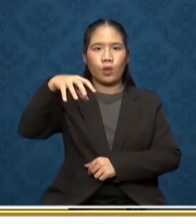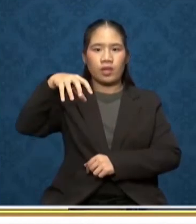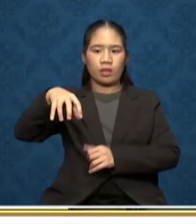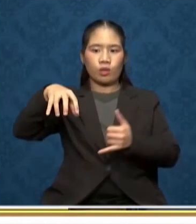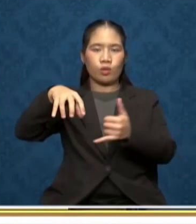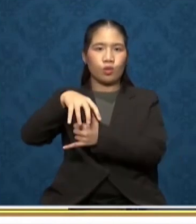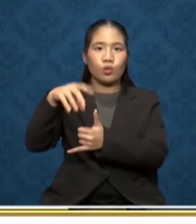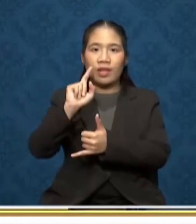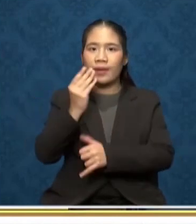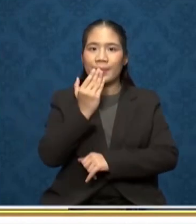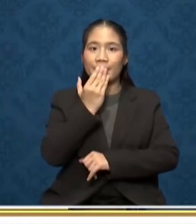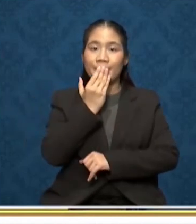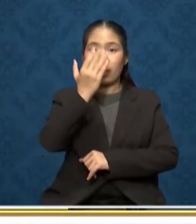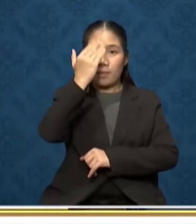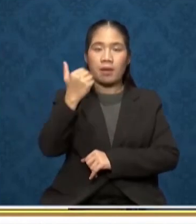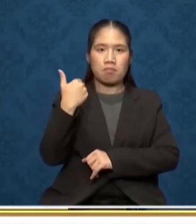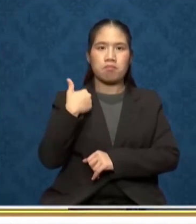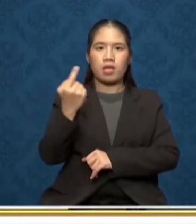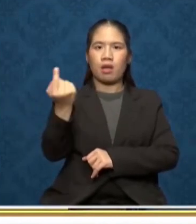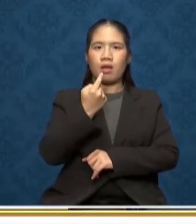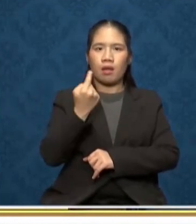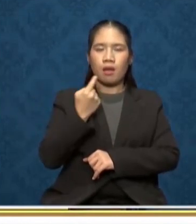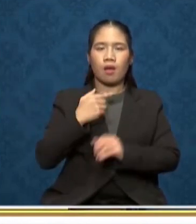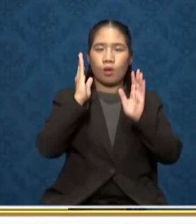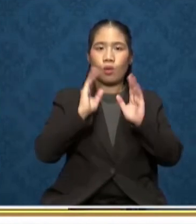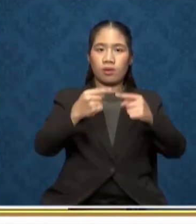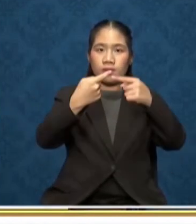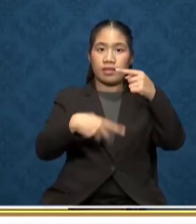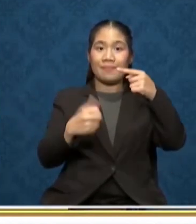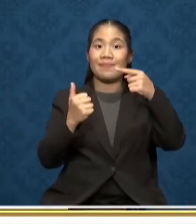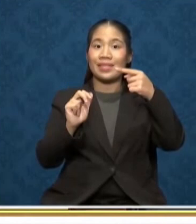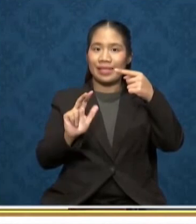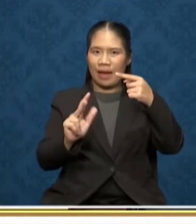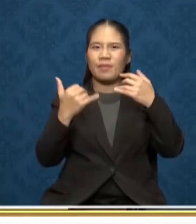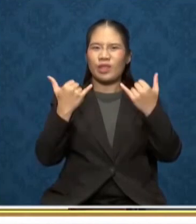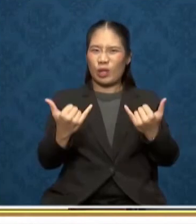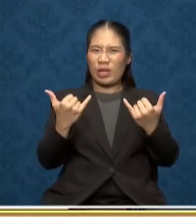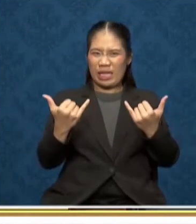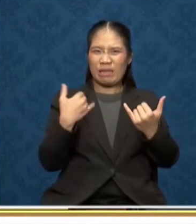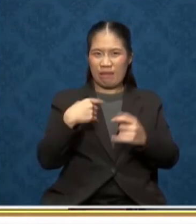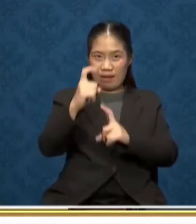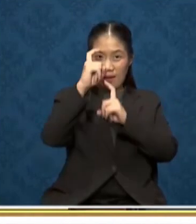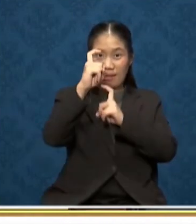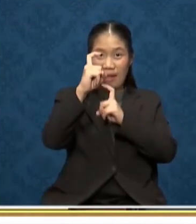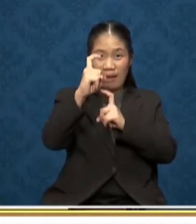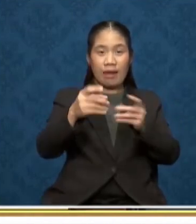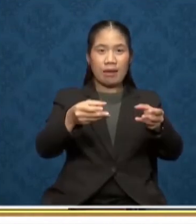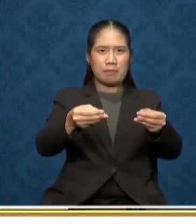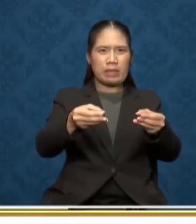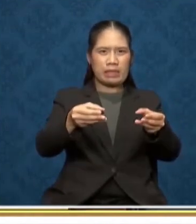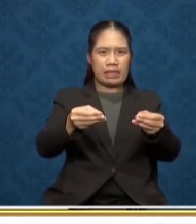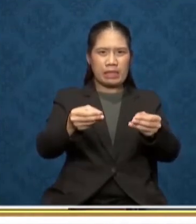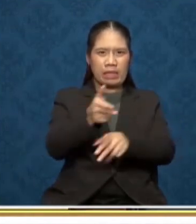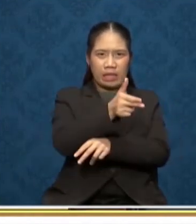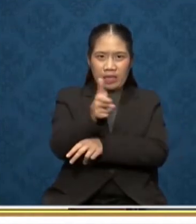ให